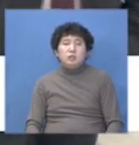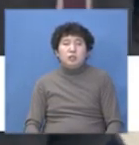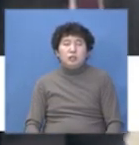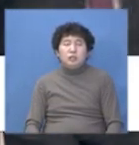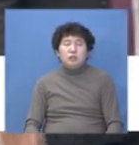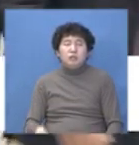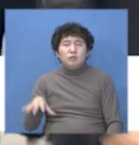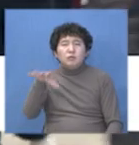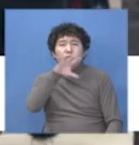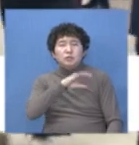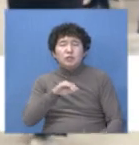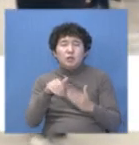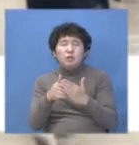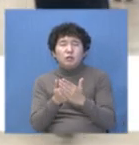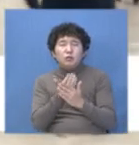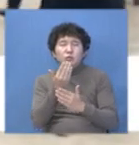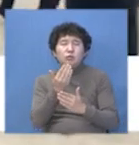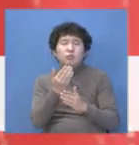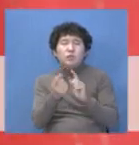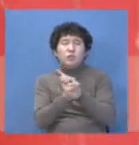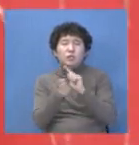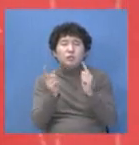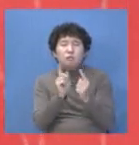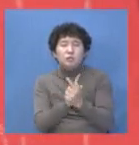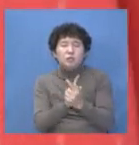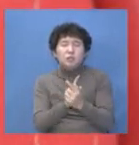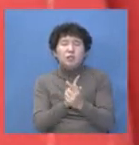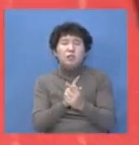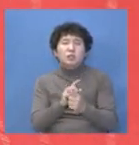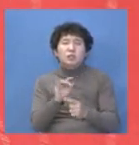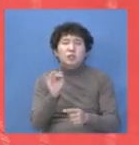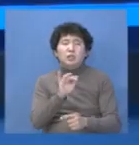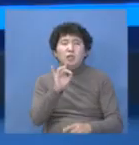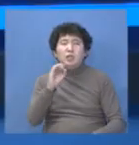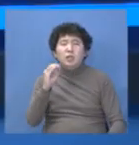реформалар мен бағдарламаларында бірінші кезекте қоғам мен халықтың мүддесі тұрады.